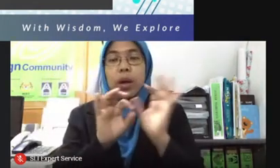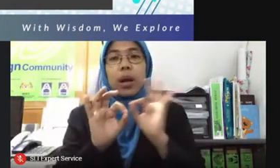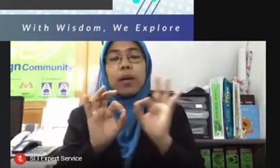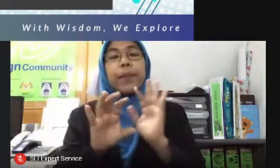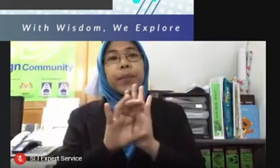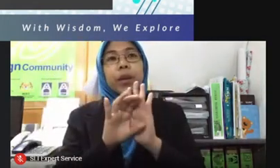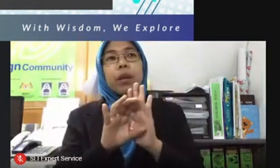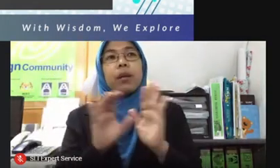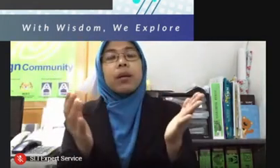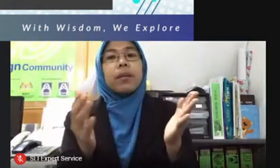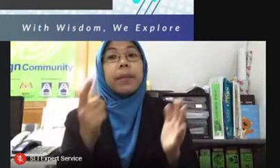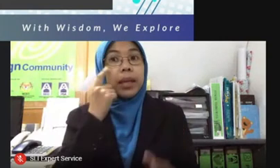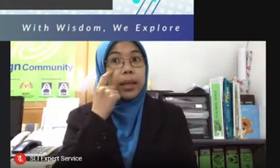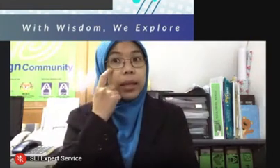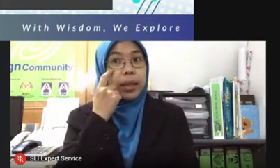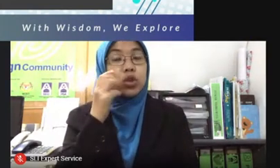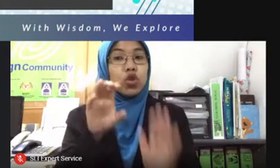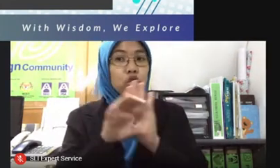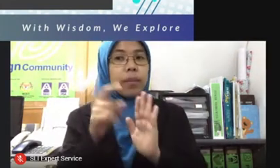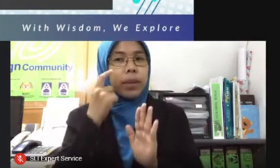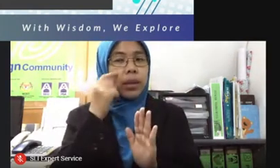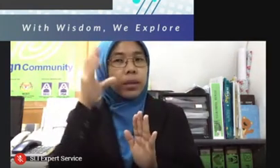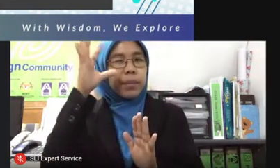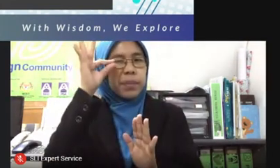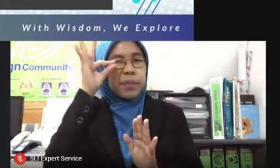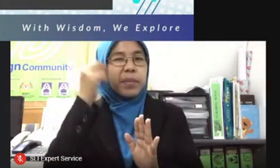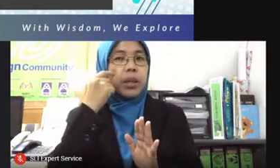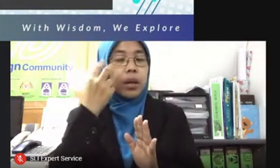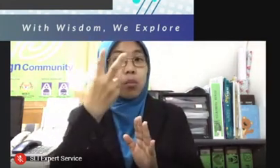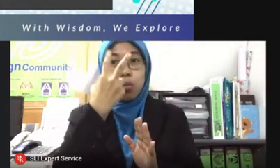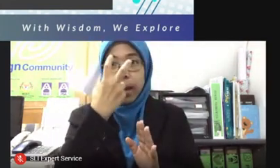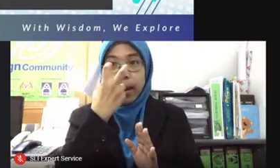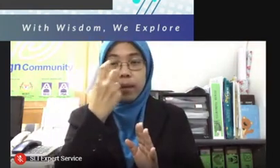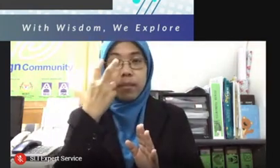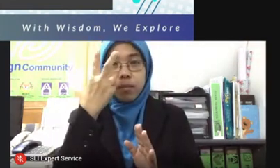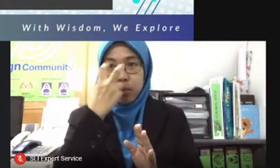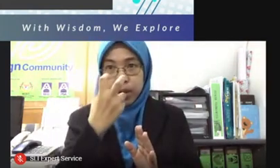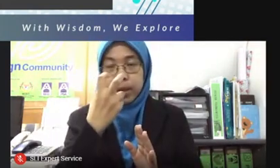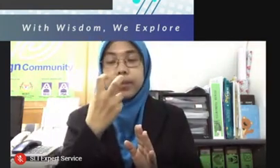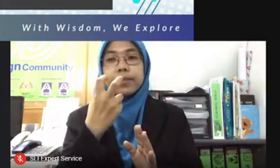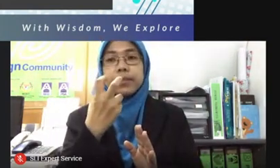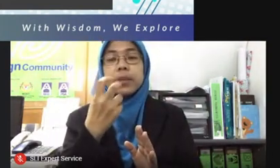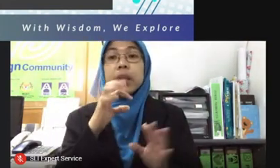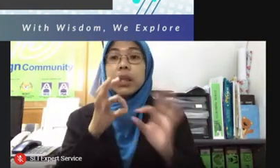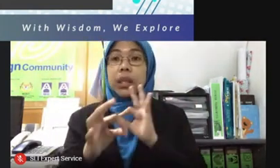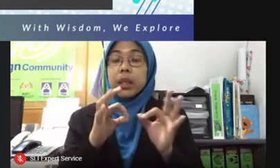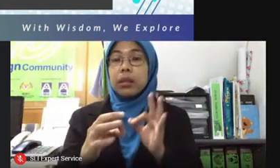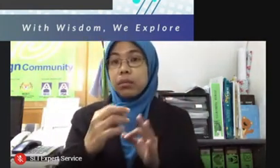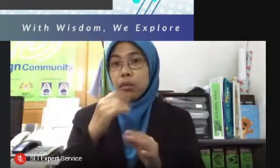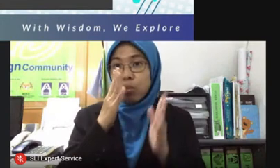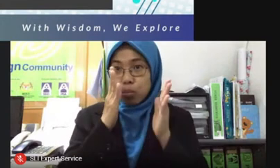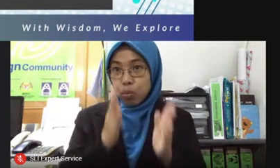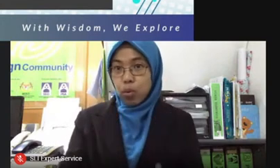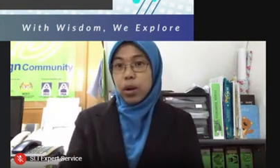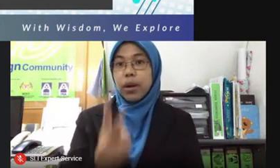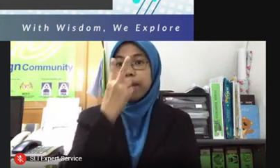kekangan dari segi mata contohnya tak nampak ataupun buta saya minta maaf. Sekiranya anda seorang